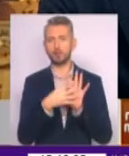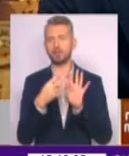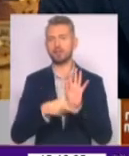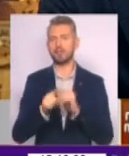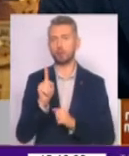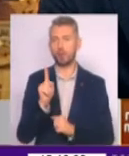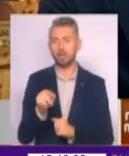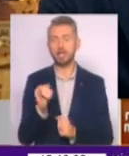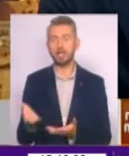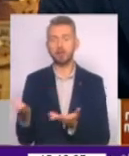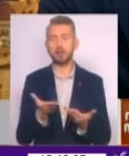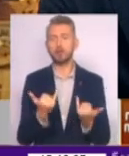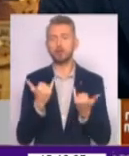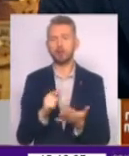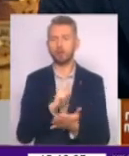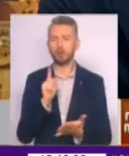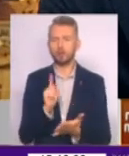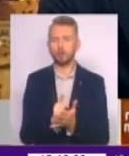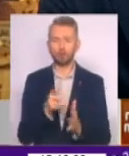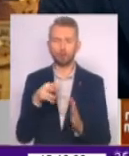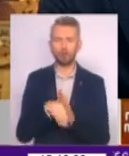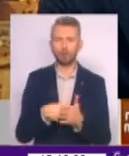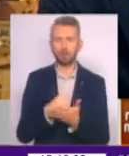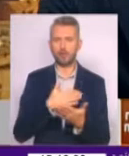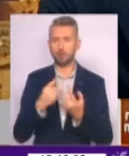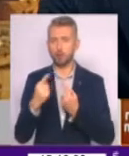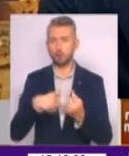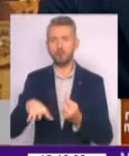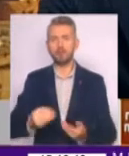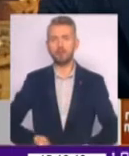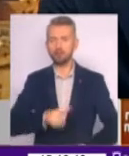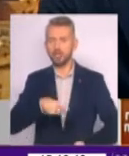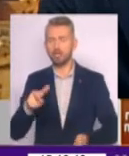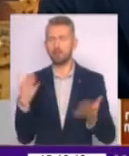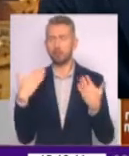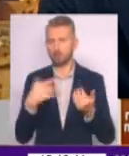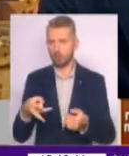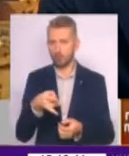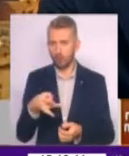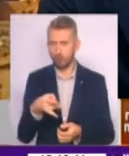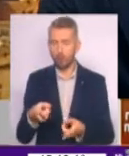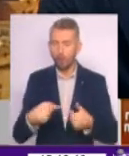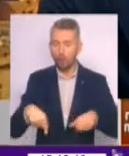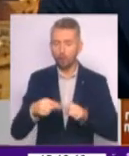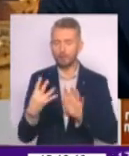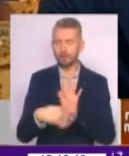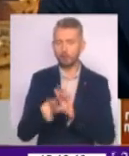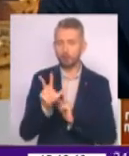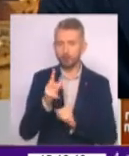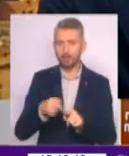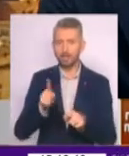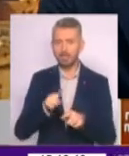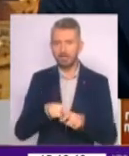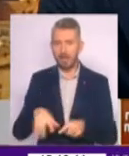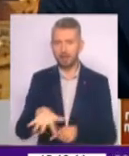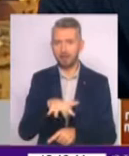223-09-71. І запрошую сьогодні обов'язково долучатися до нашої розмови всіх жителів Святошинського району. Округ номер 93, це масив